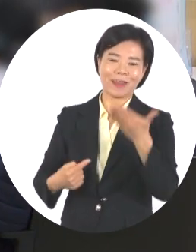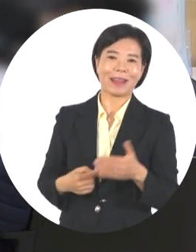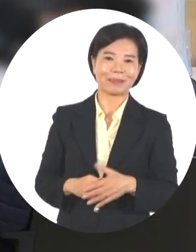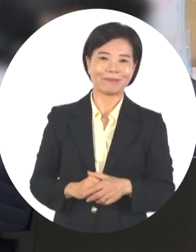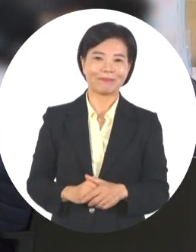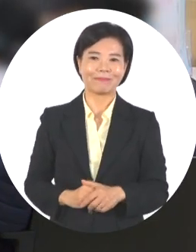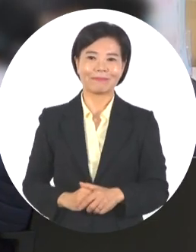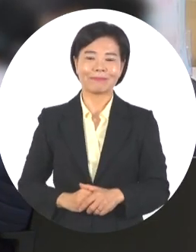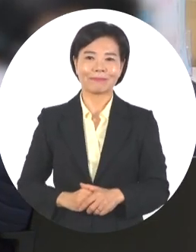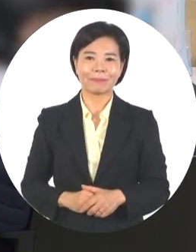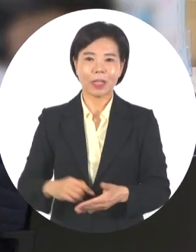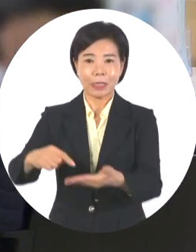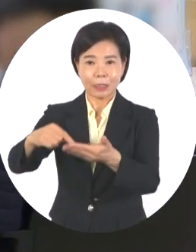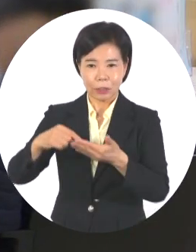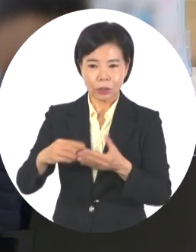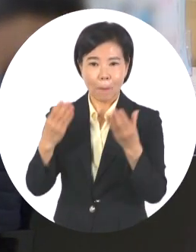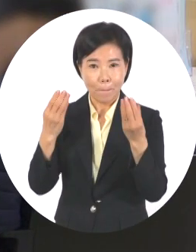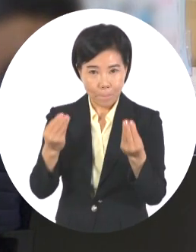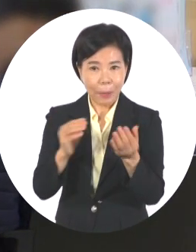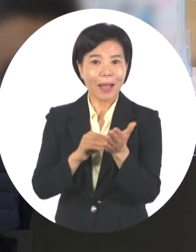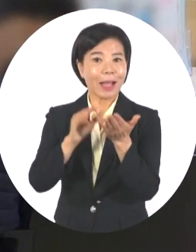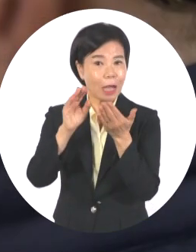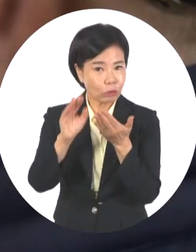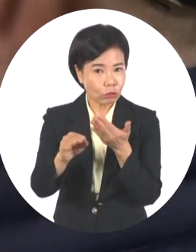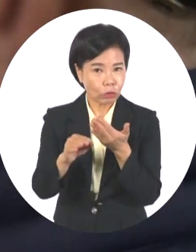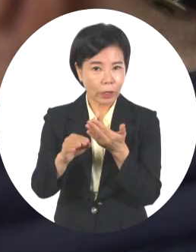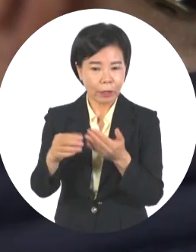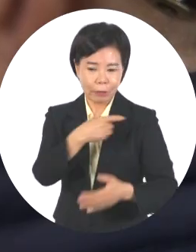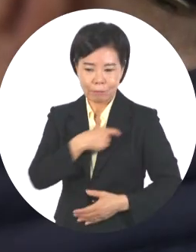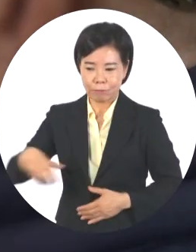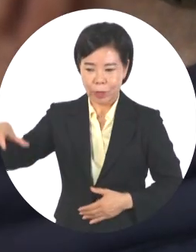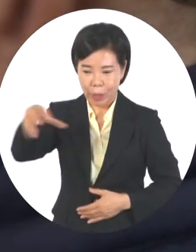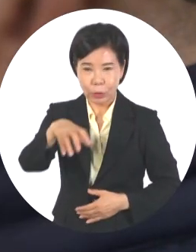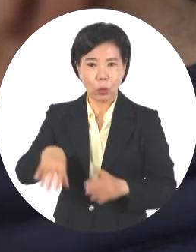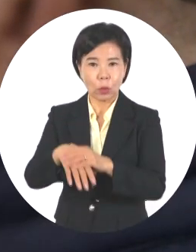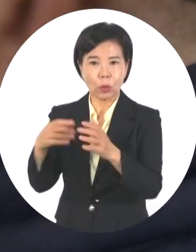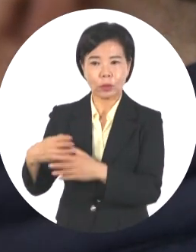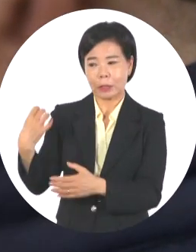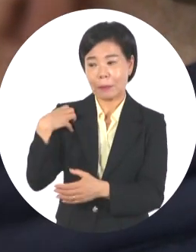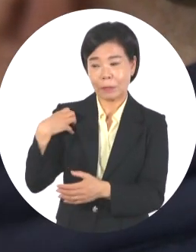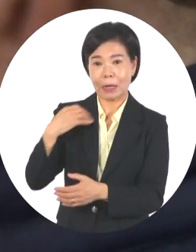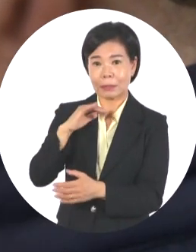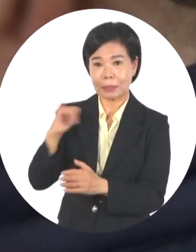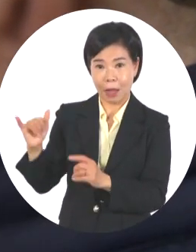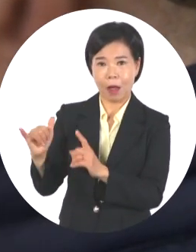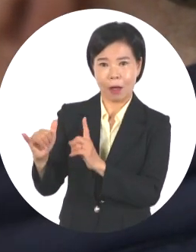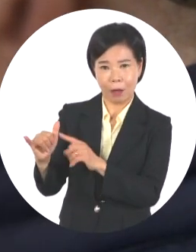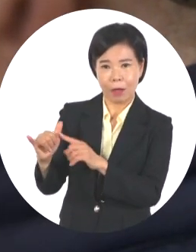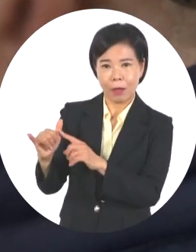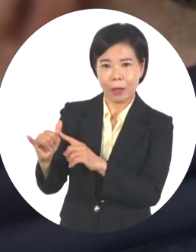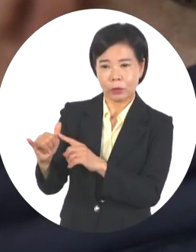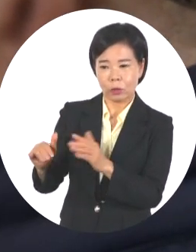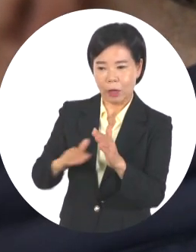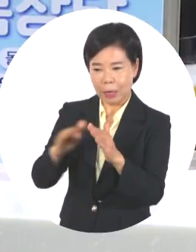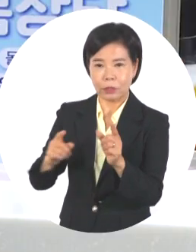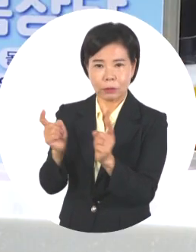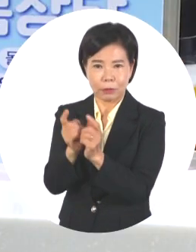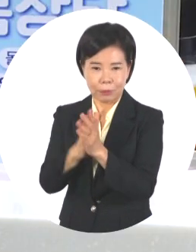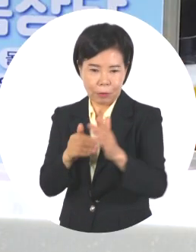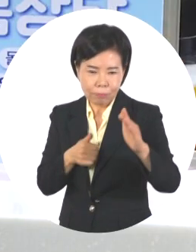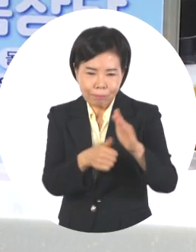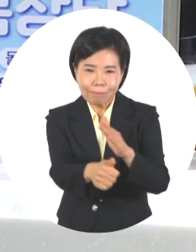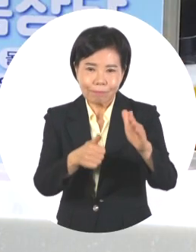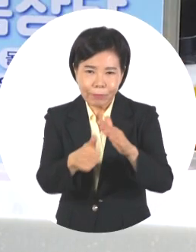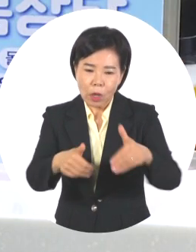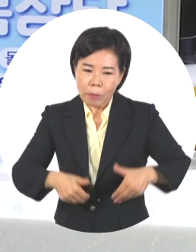되었습니다. 신청이 완료되면 읍면동 맞춤형복지팀 담당자가 가정을 방문해